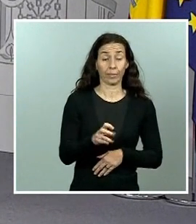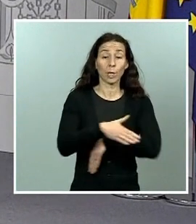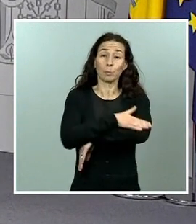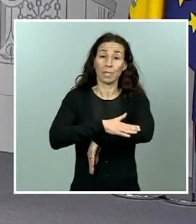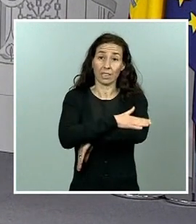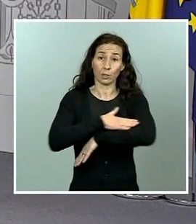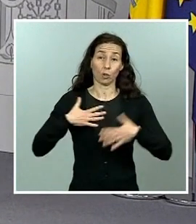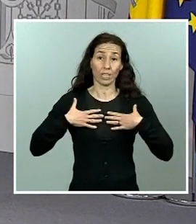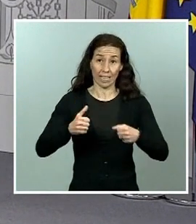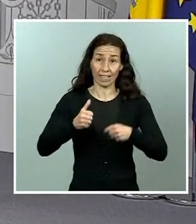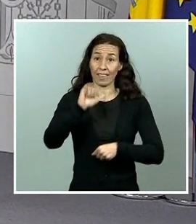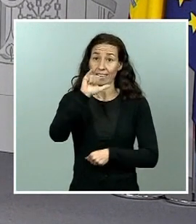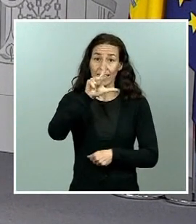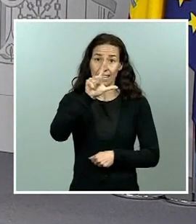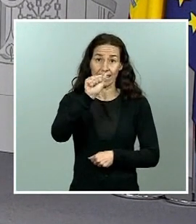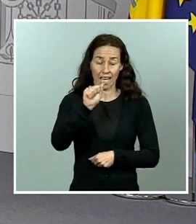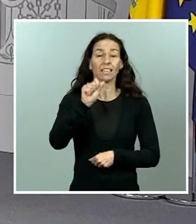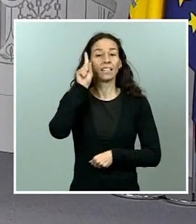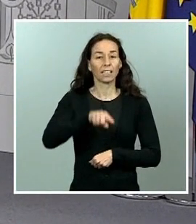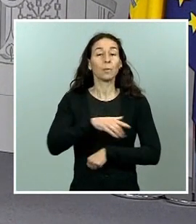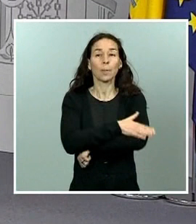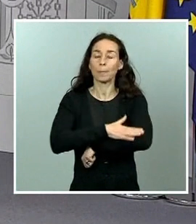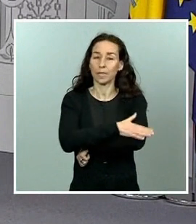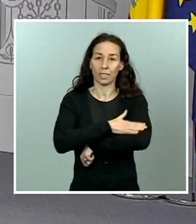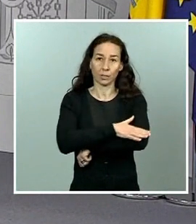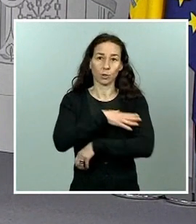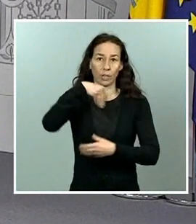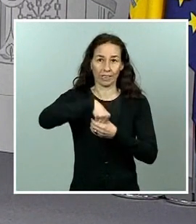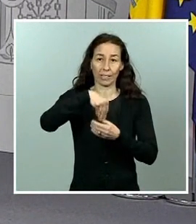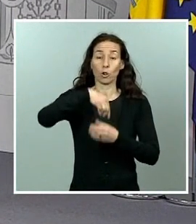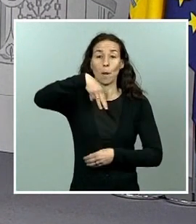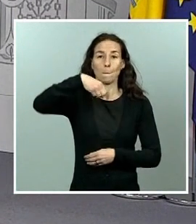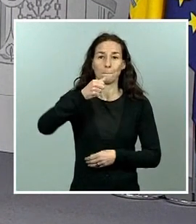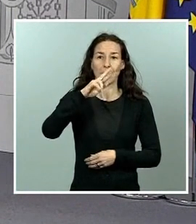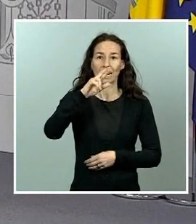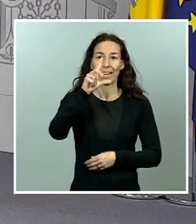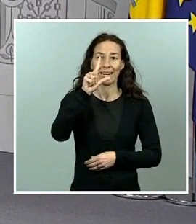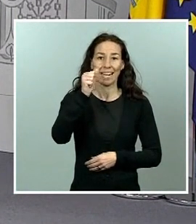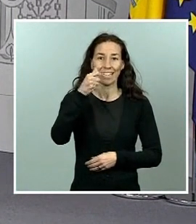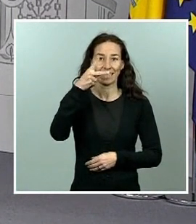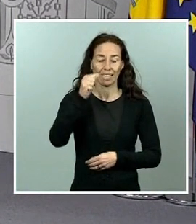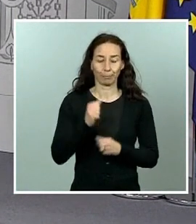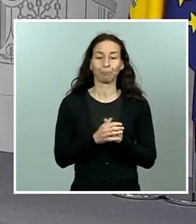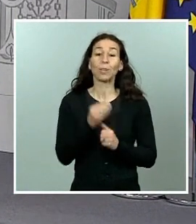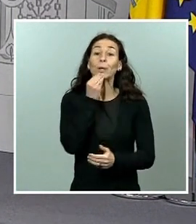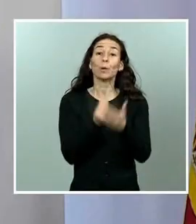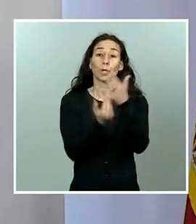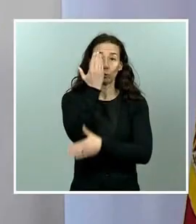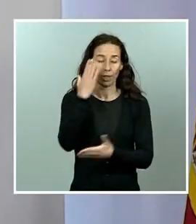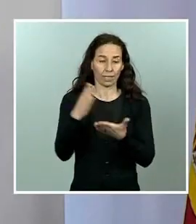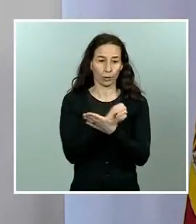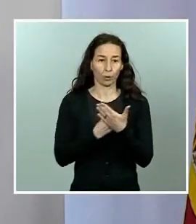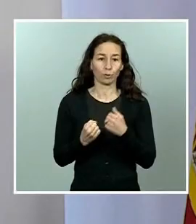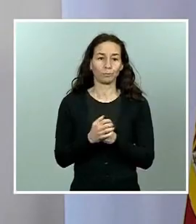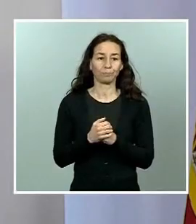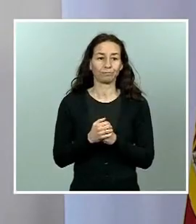legalacsonyabb adat volt. Ez ugyan némi visszaesés, a spanyol egészségügyi riasztási és vészhelyzeti koordinációs központ